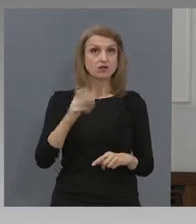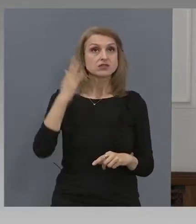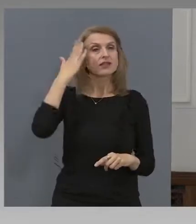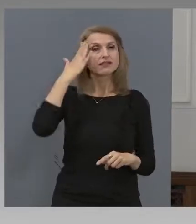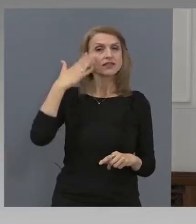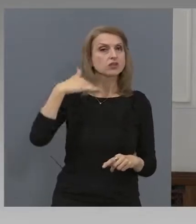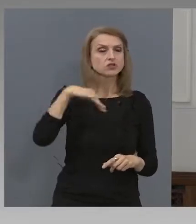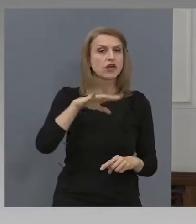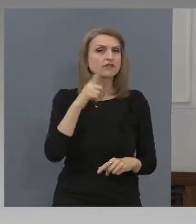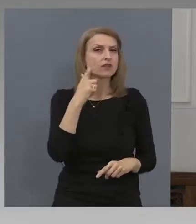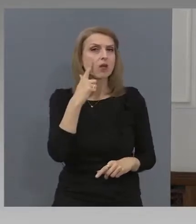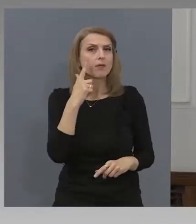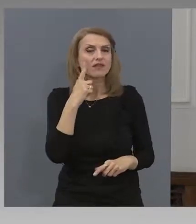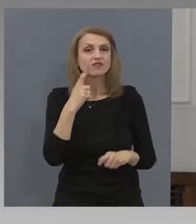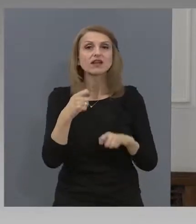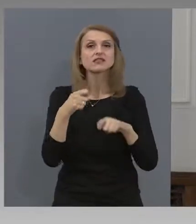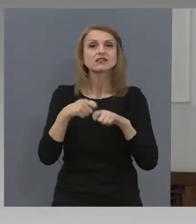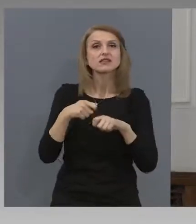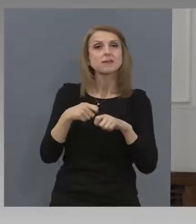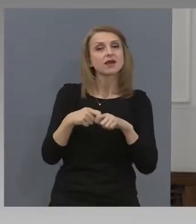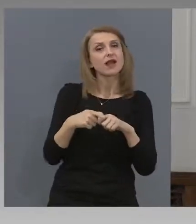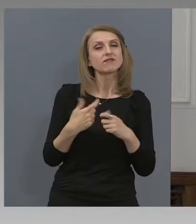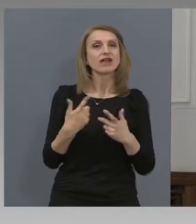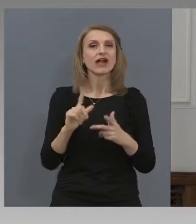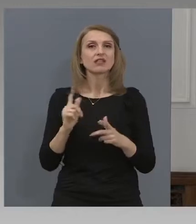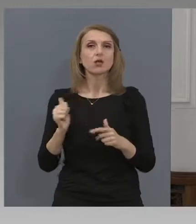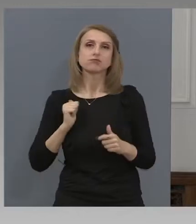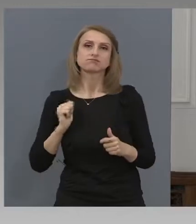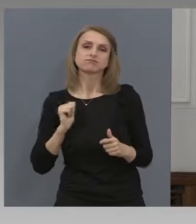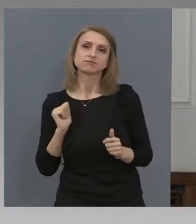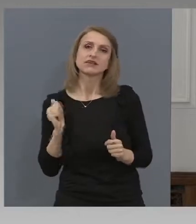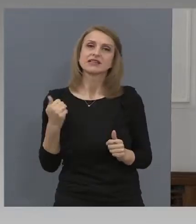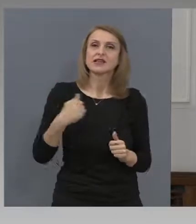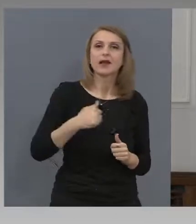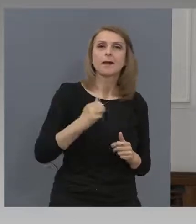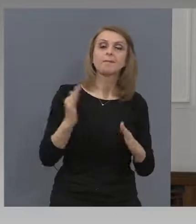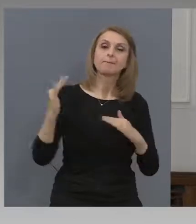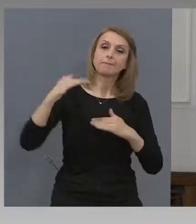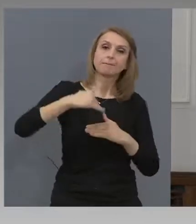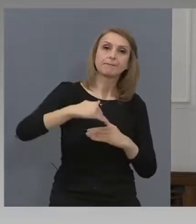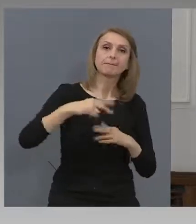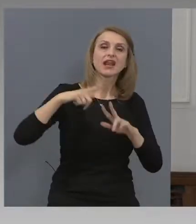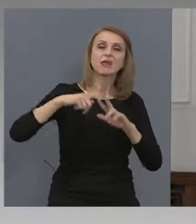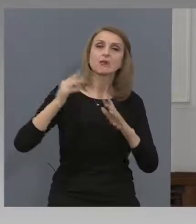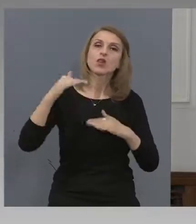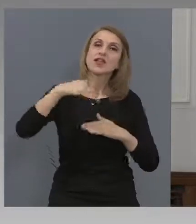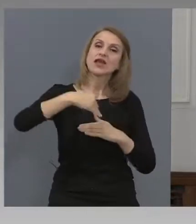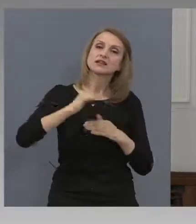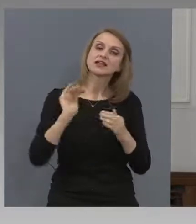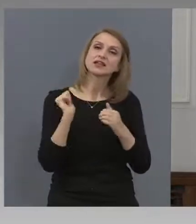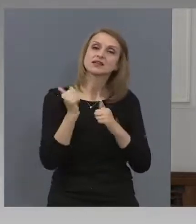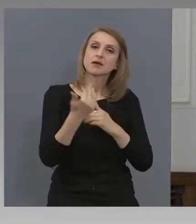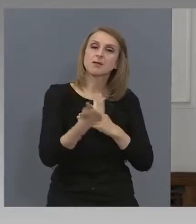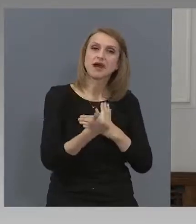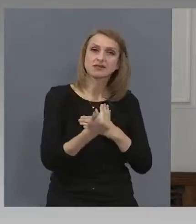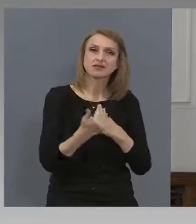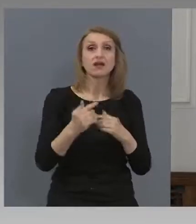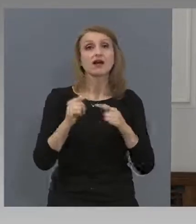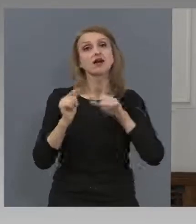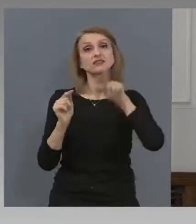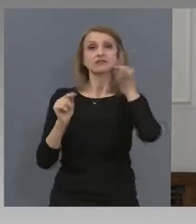държавата да води политика на протекционизъм? Възможна ли е такава политика в условията на свободния пазар и Европейския съюз?